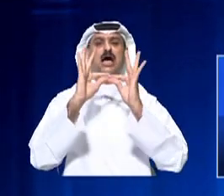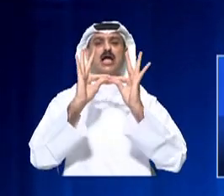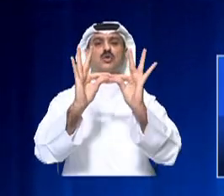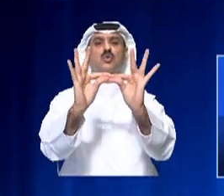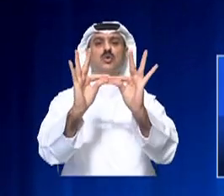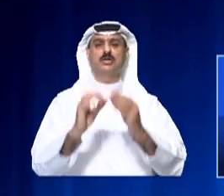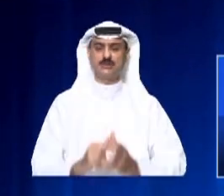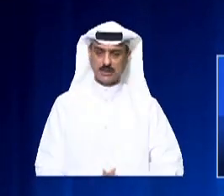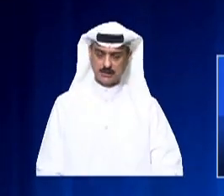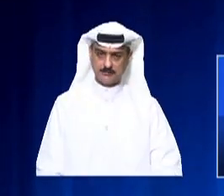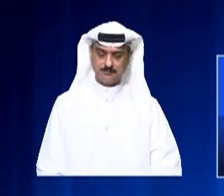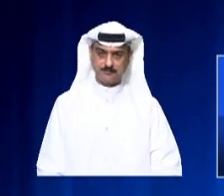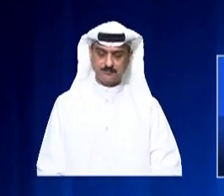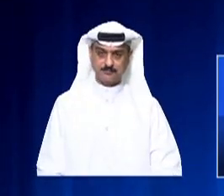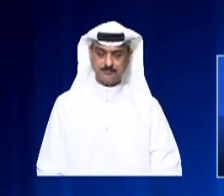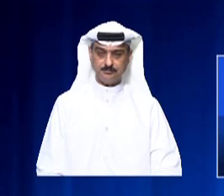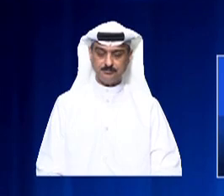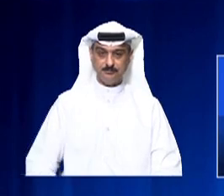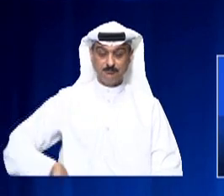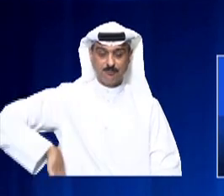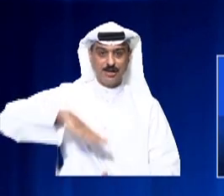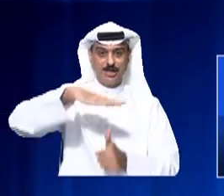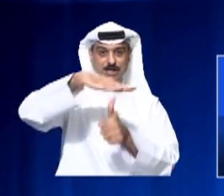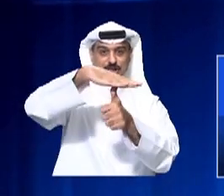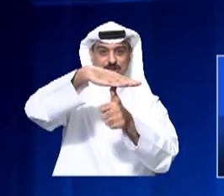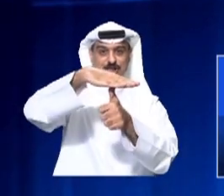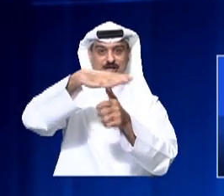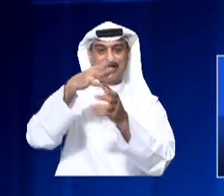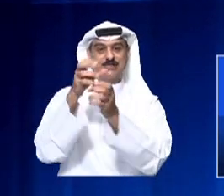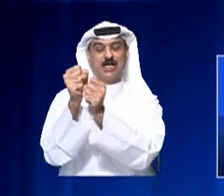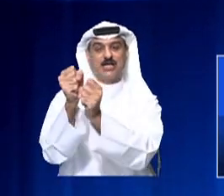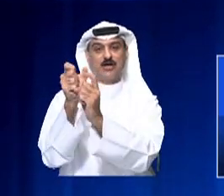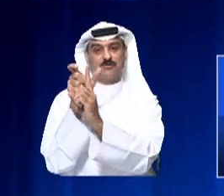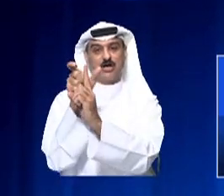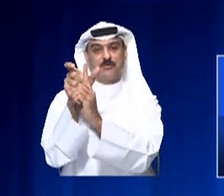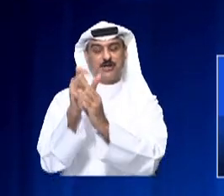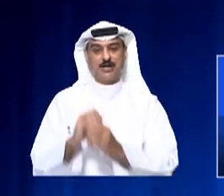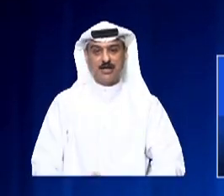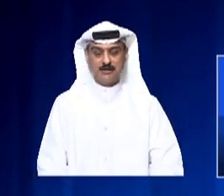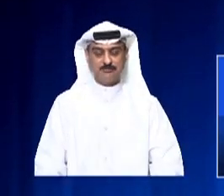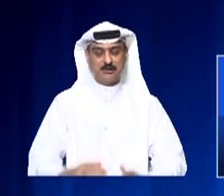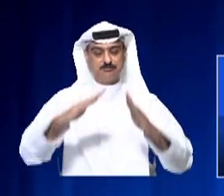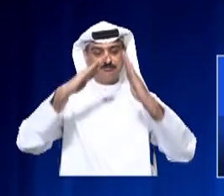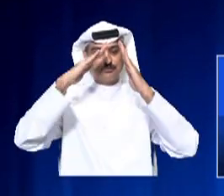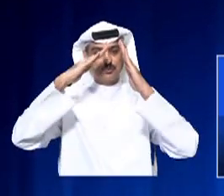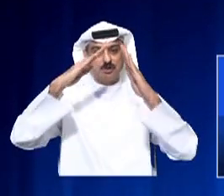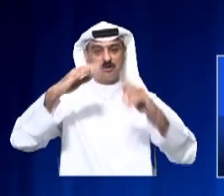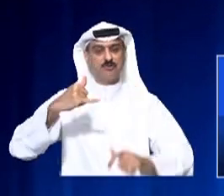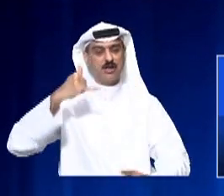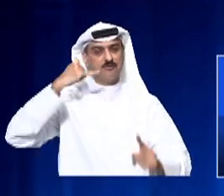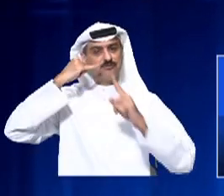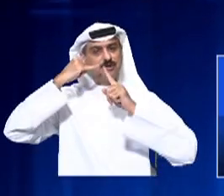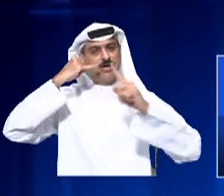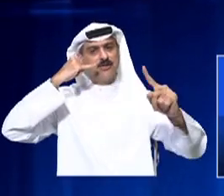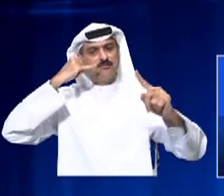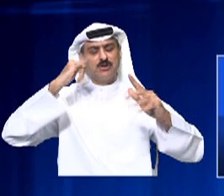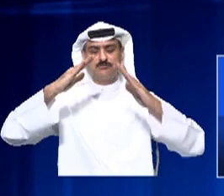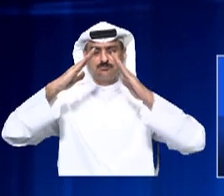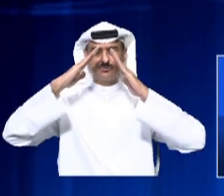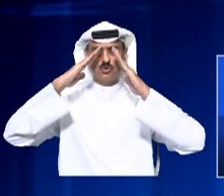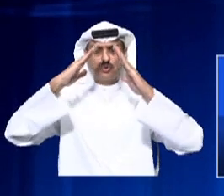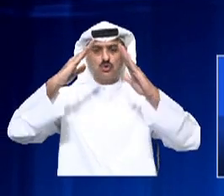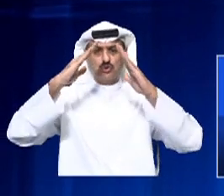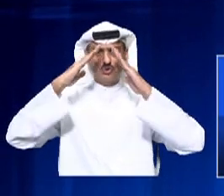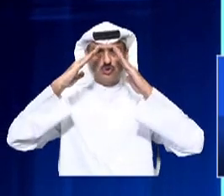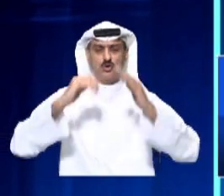والعافية. وقد شكر حضرة صاحب السمو أمير البلاد الشيخ نواف الأحمد الجابر الصباح حفظه الله ورعاه